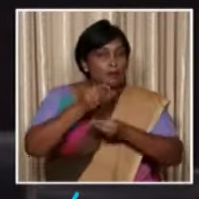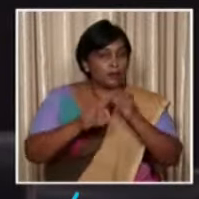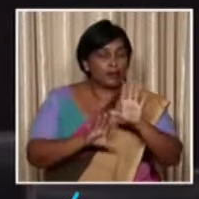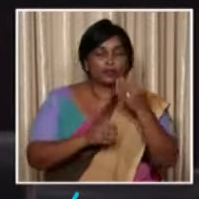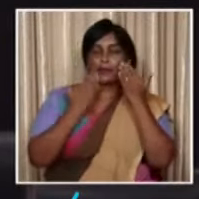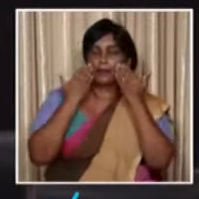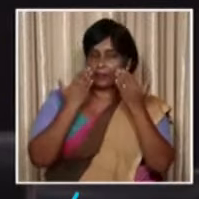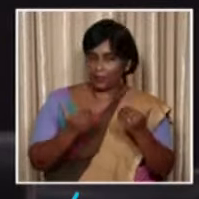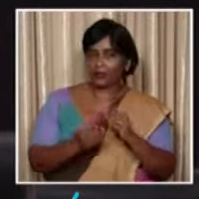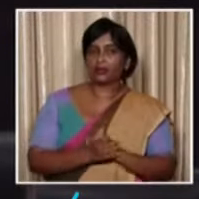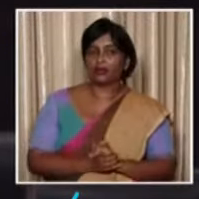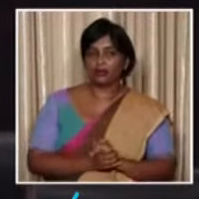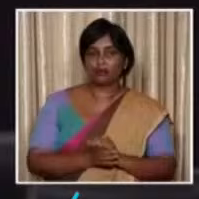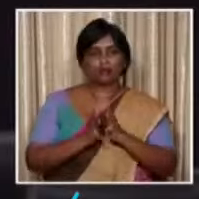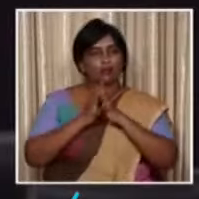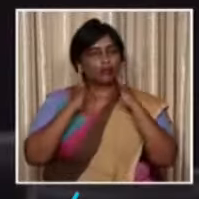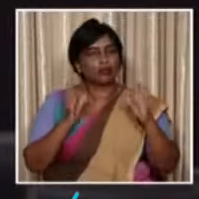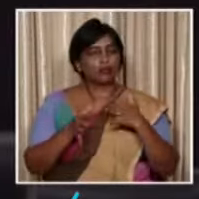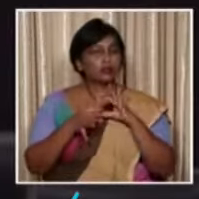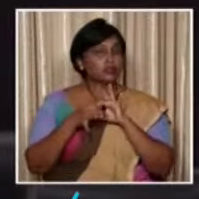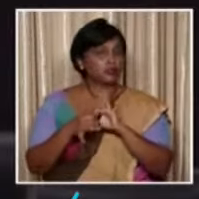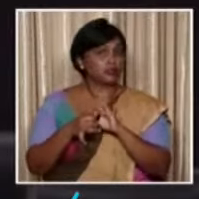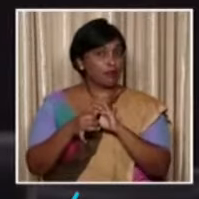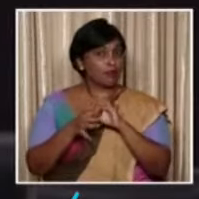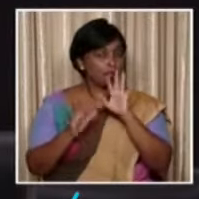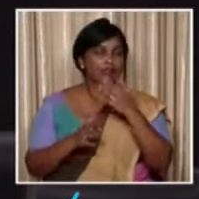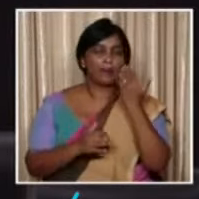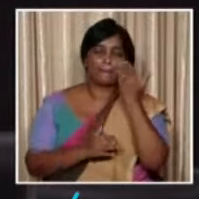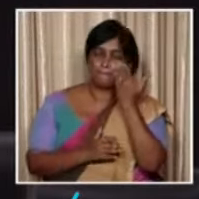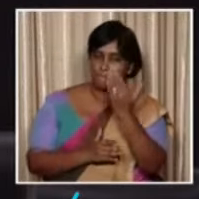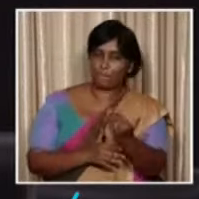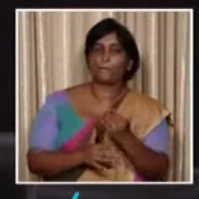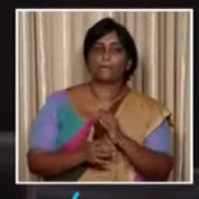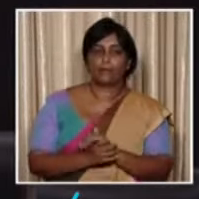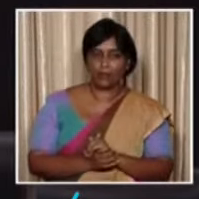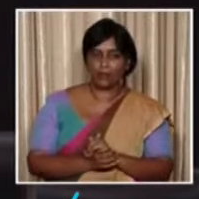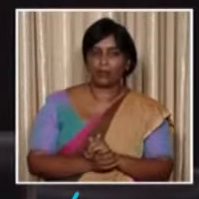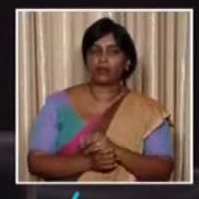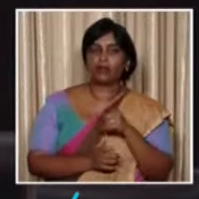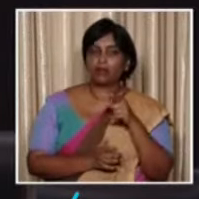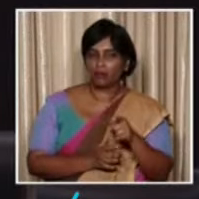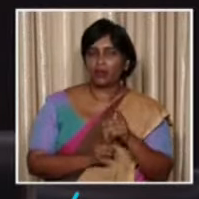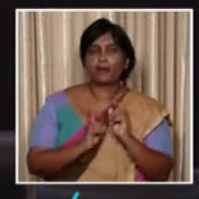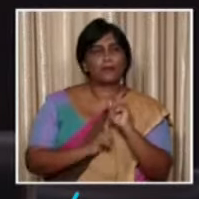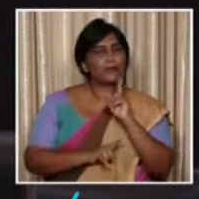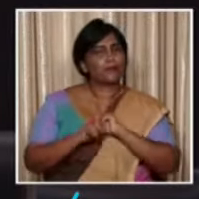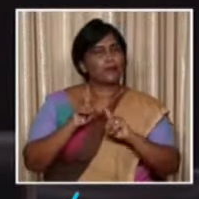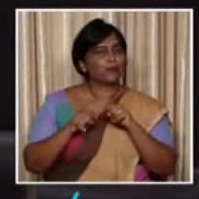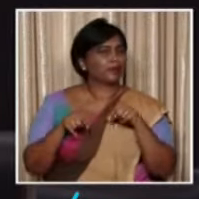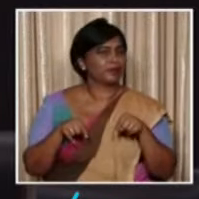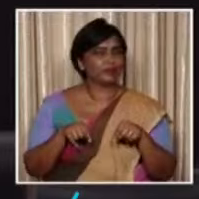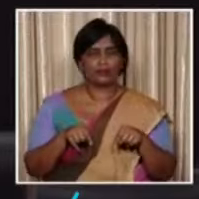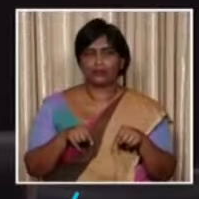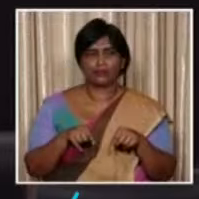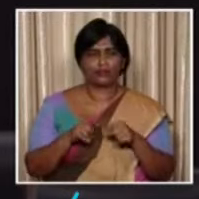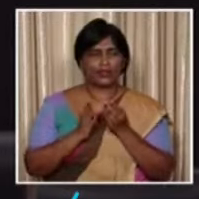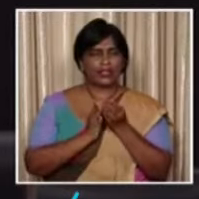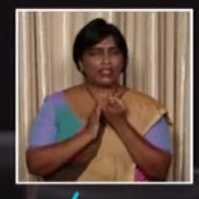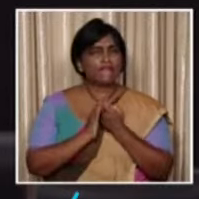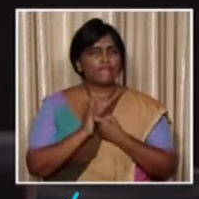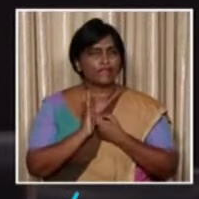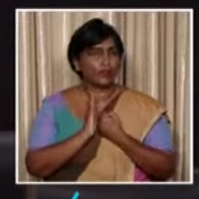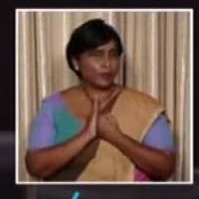පේනවා කොච්චර සමැදියාවක් තියනවාද කියලා පේනවා මේක පාර්ලිමේන්තුවට සීලාචාරද